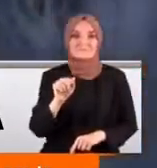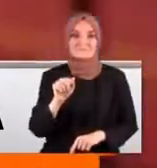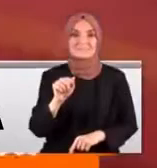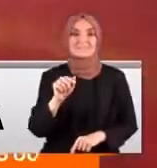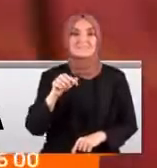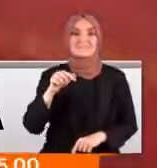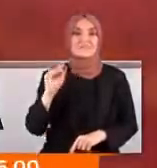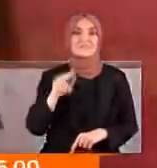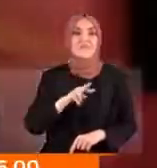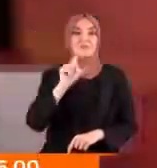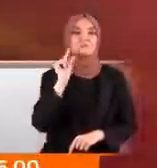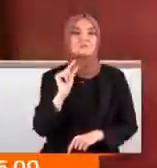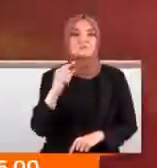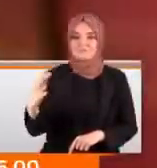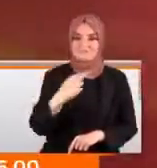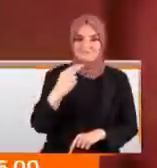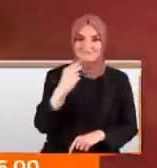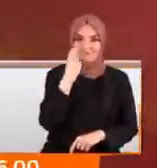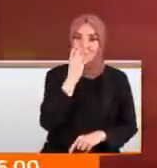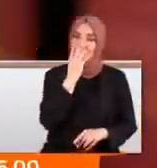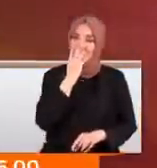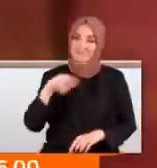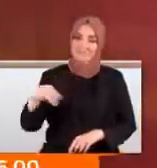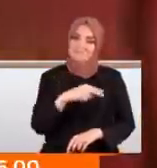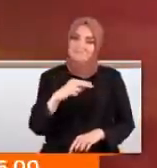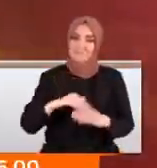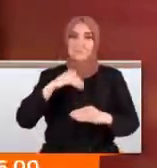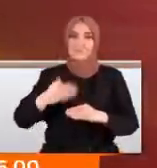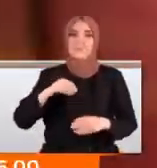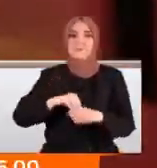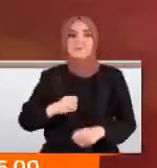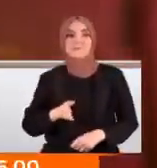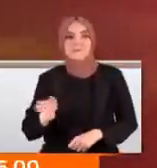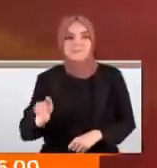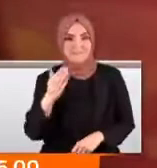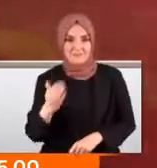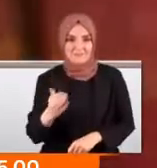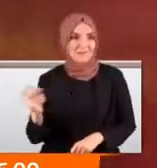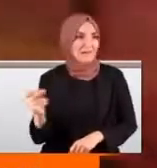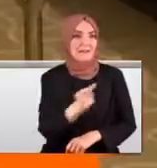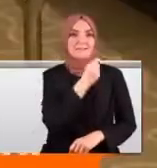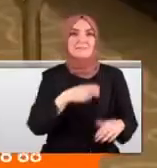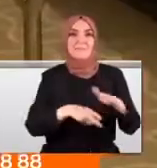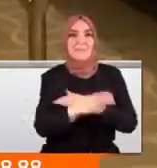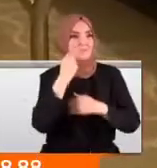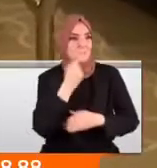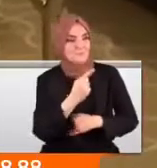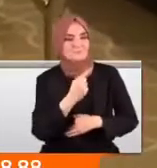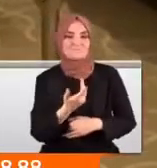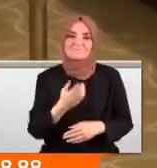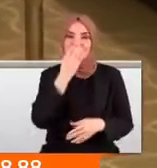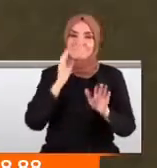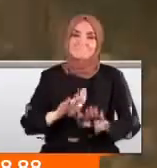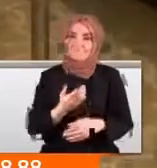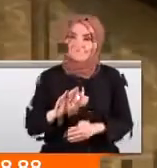etmedi. Kaçırdığı metronun arkasından koştu ama yetişemedi. Ancak bir sonraki seferde kendine yer bulabildi. Hiç hani huysuzluk da